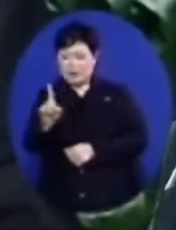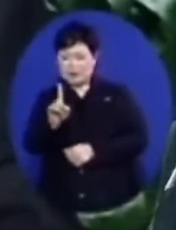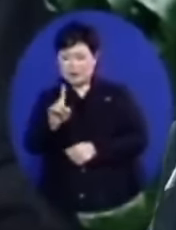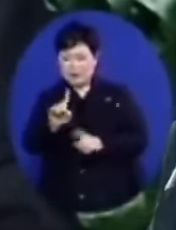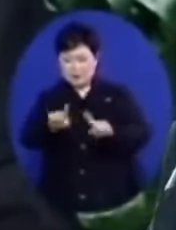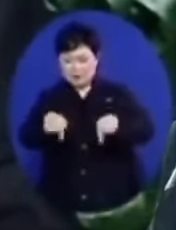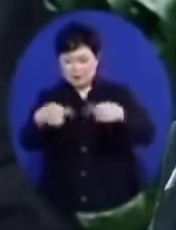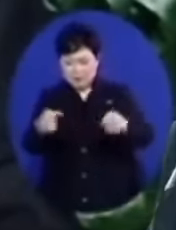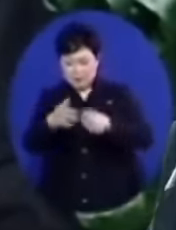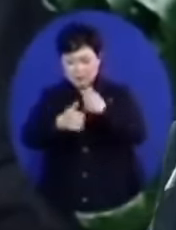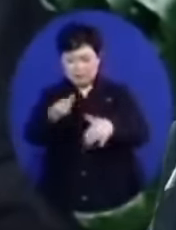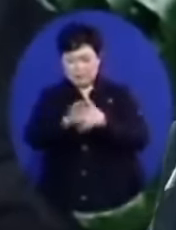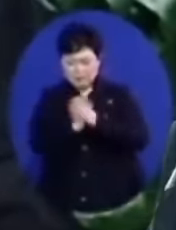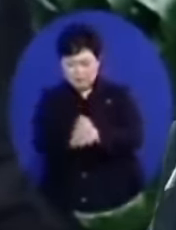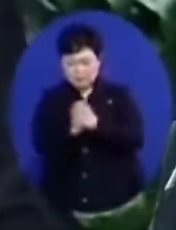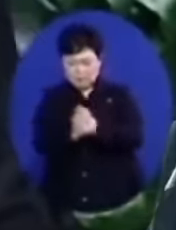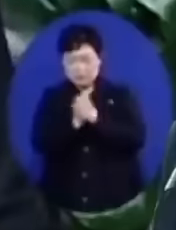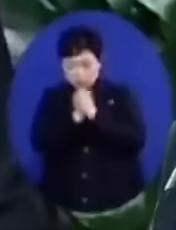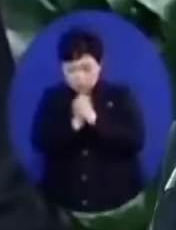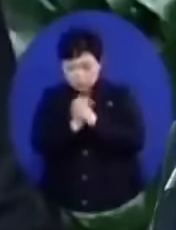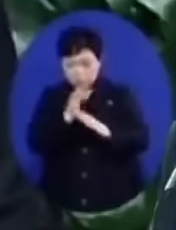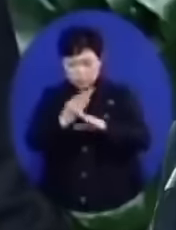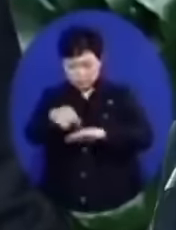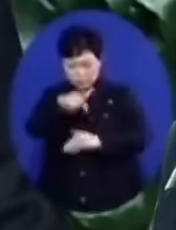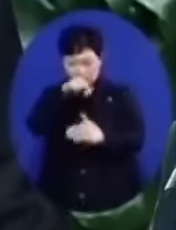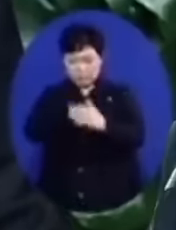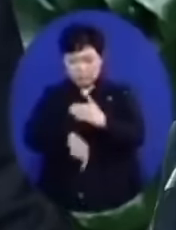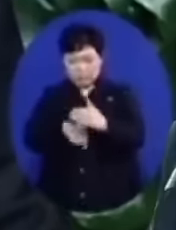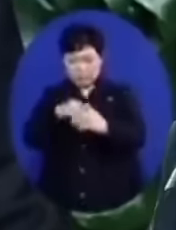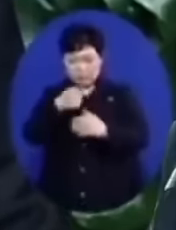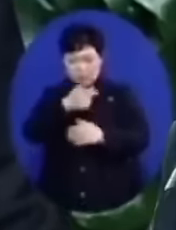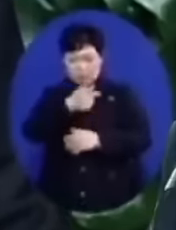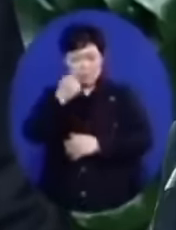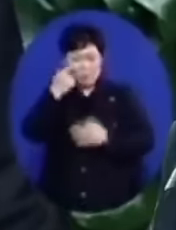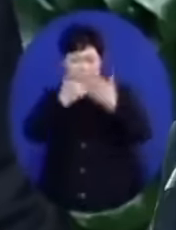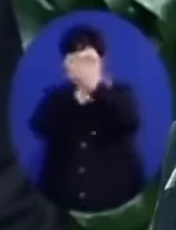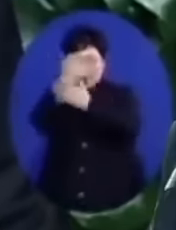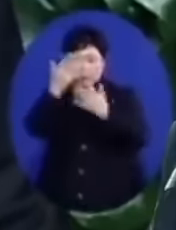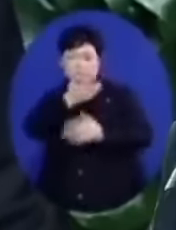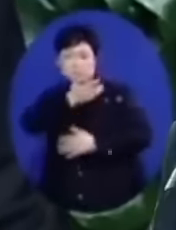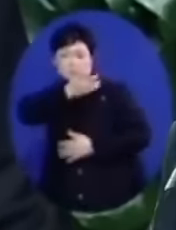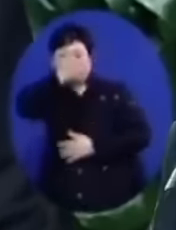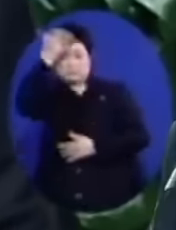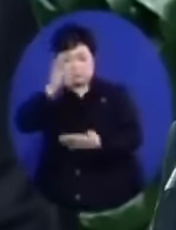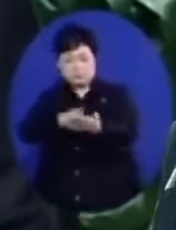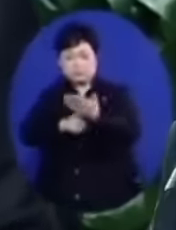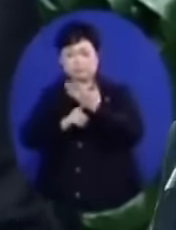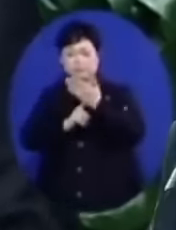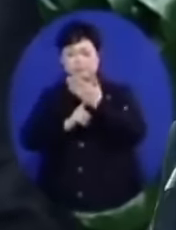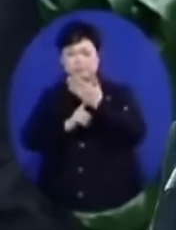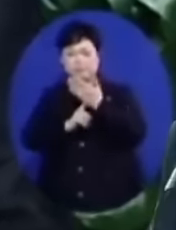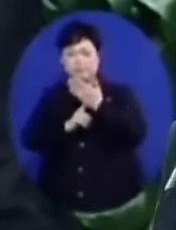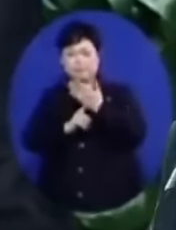하나님께 간절히 기도하니까 마음속에 환상이 떠올랐습니다.